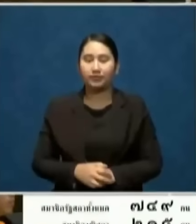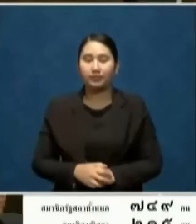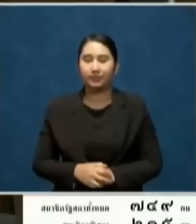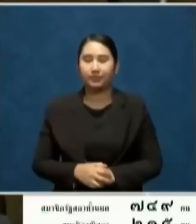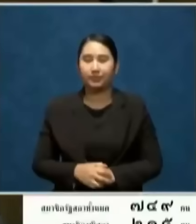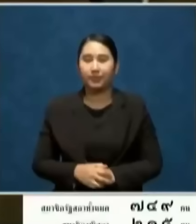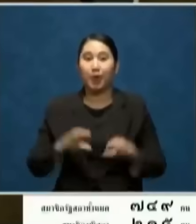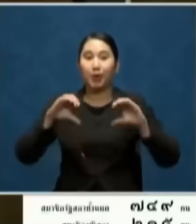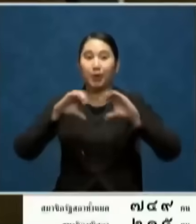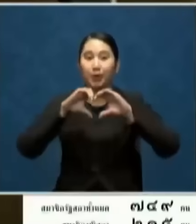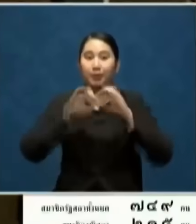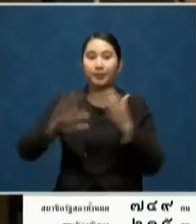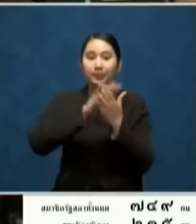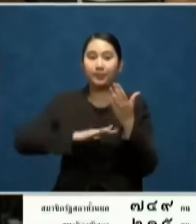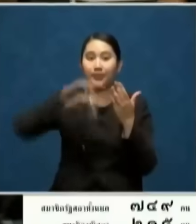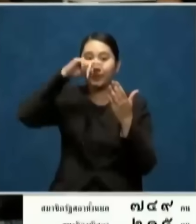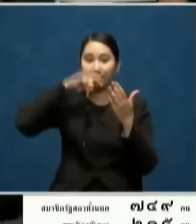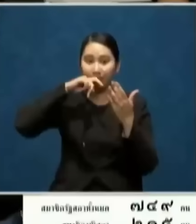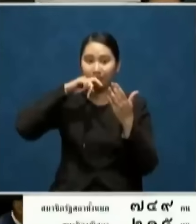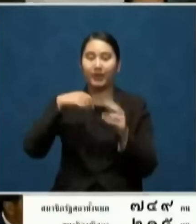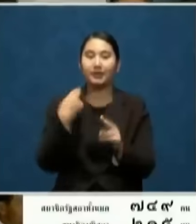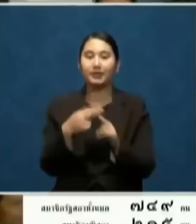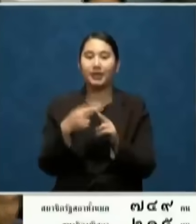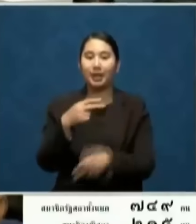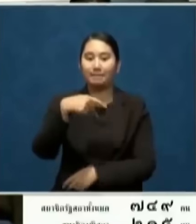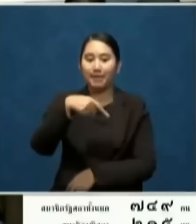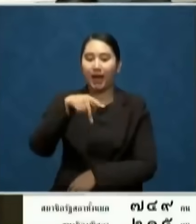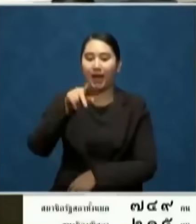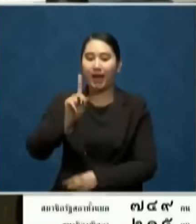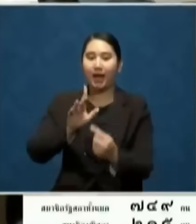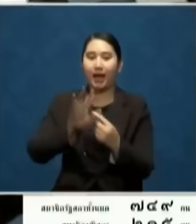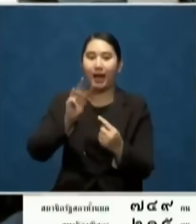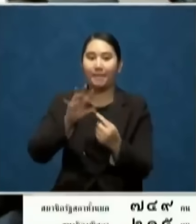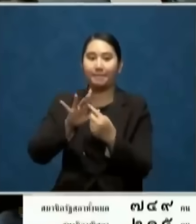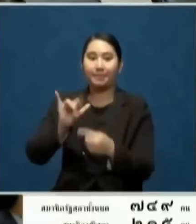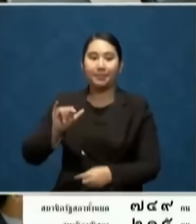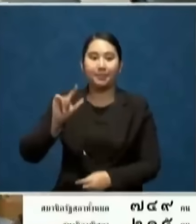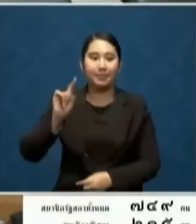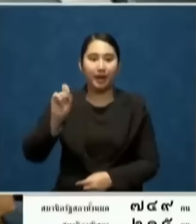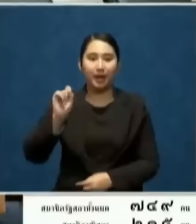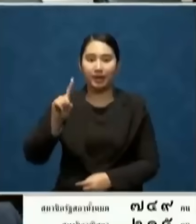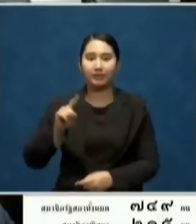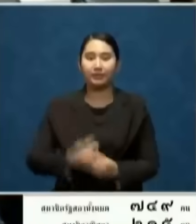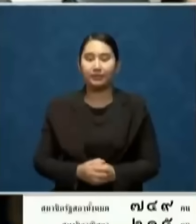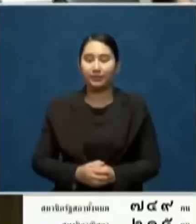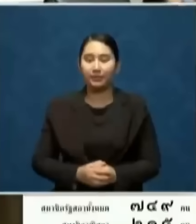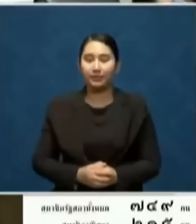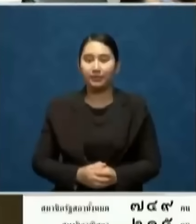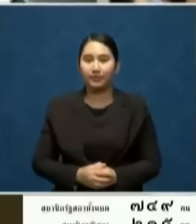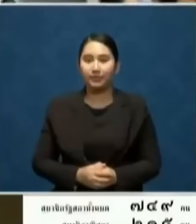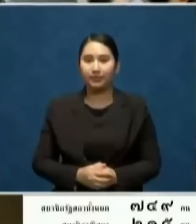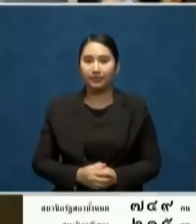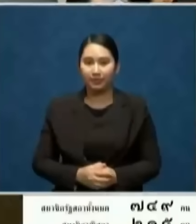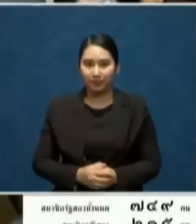ายกรัฐมนตรีซึ่งช่วงเช้าเนี่ยนายแพทย์ชลน่านสีแก้วส.ส.เพื่อไทยก็มีการเสนอชื่อนายพิธาลิ้มเจริญรัตน์เป็นนายกรัฐ